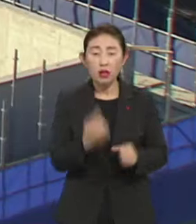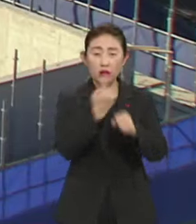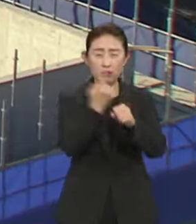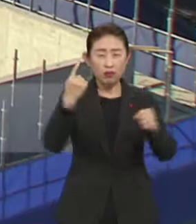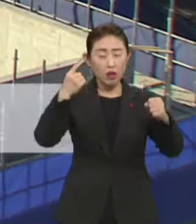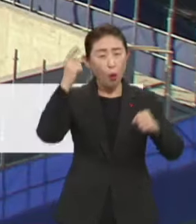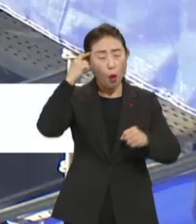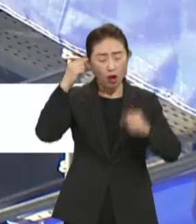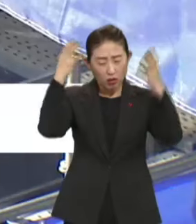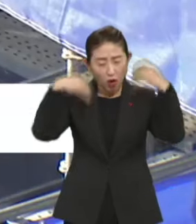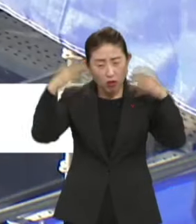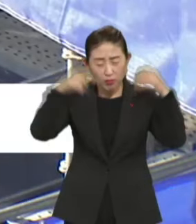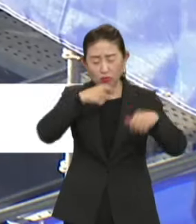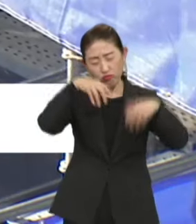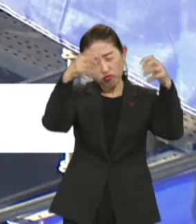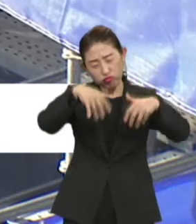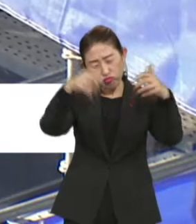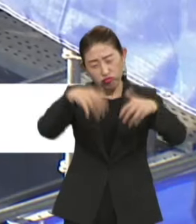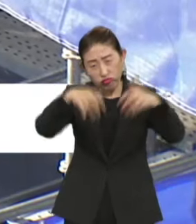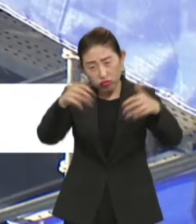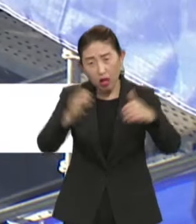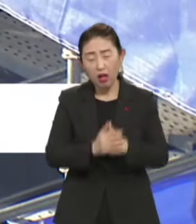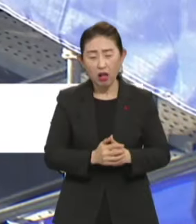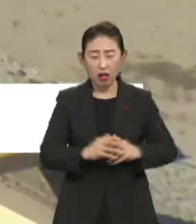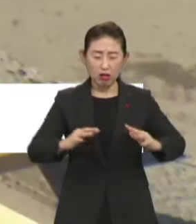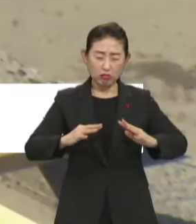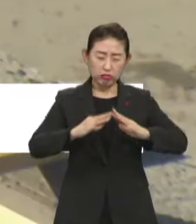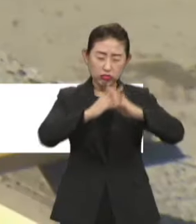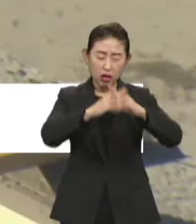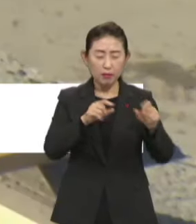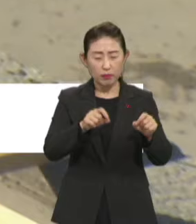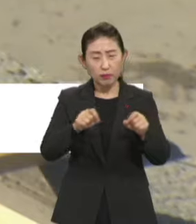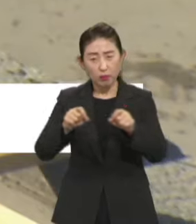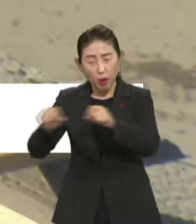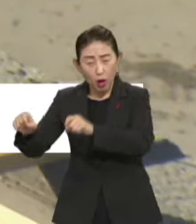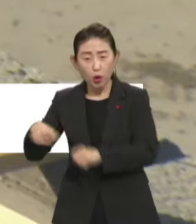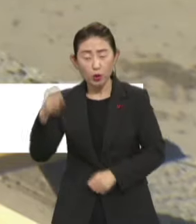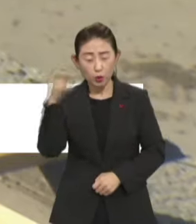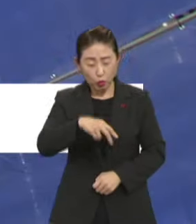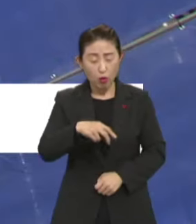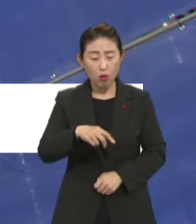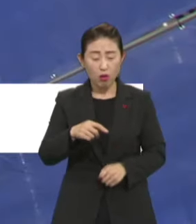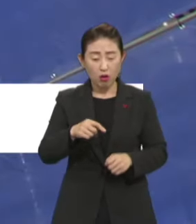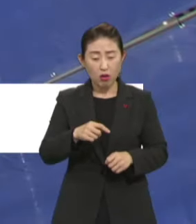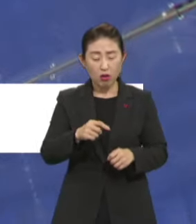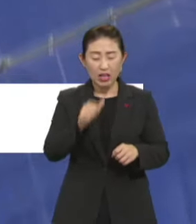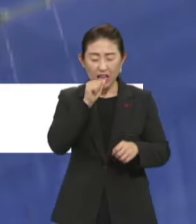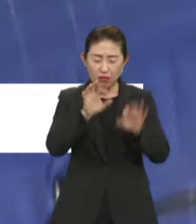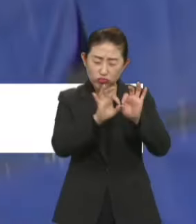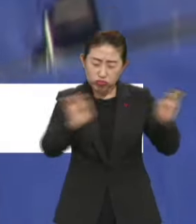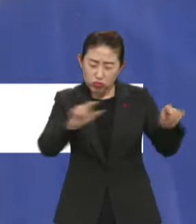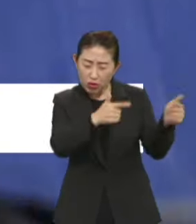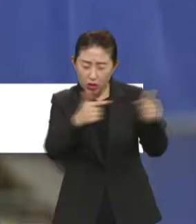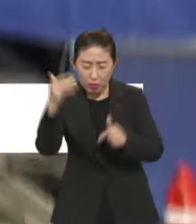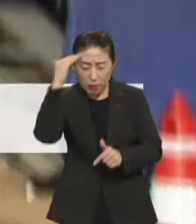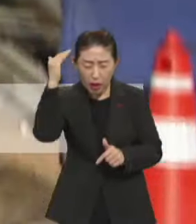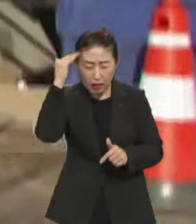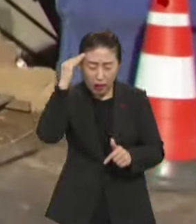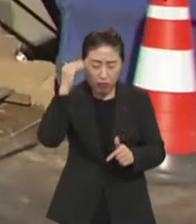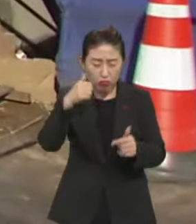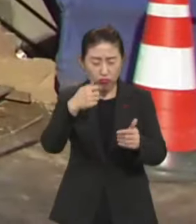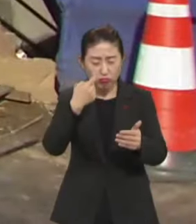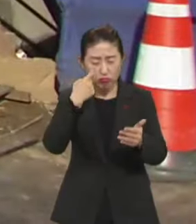여름 내린 집중호우로 골조 공사 등이 지연됐고 공사 현장에서 철골 등 지작물이 뒤늦게 발견돼 차질이